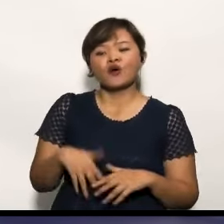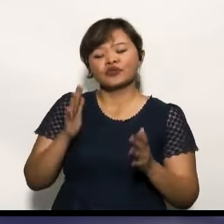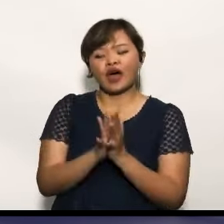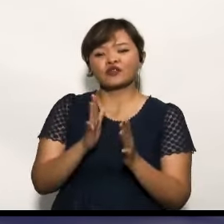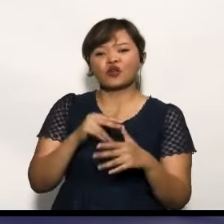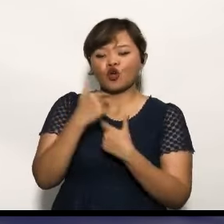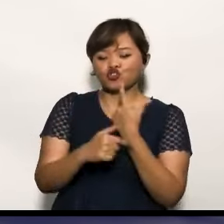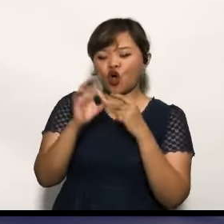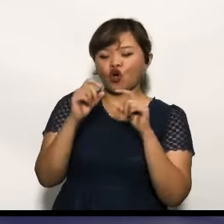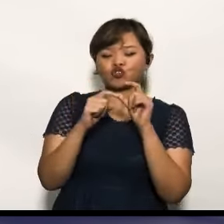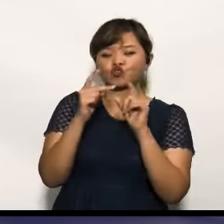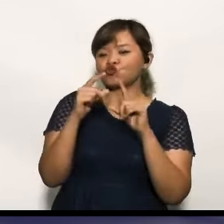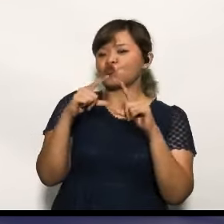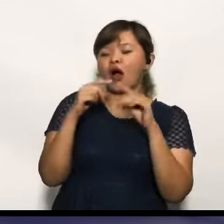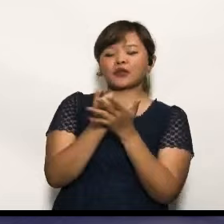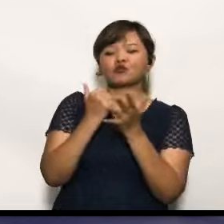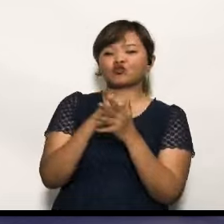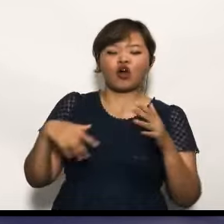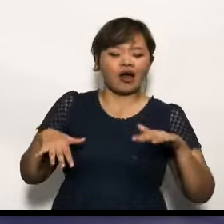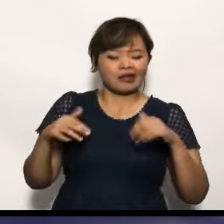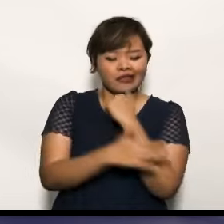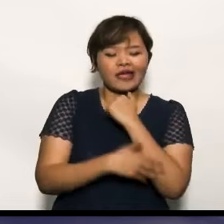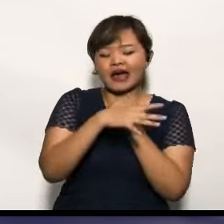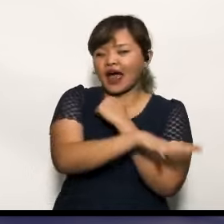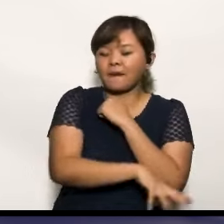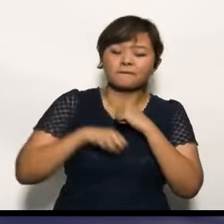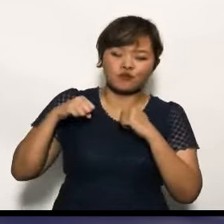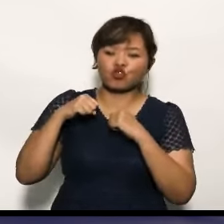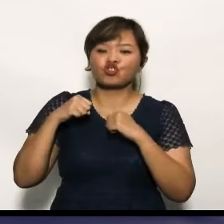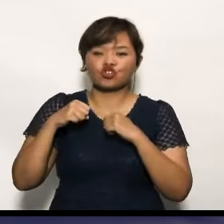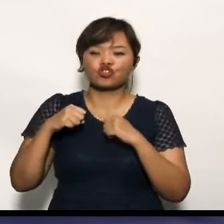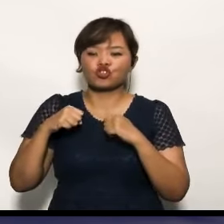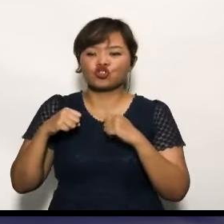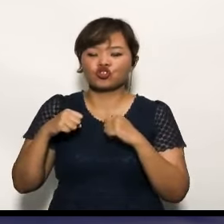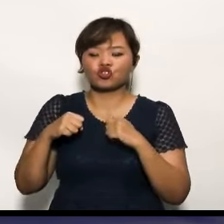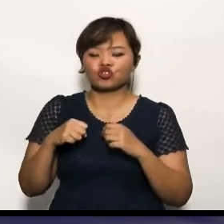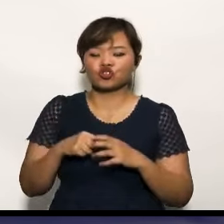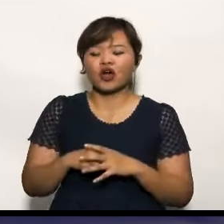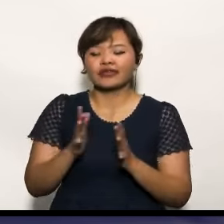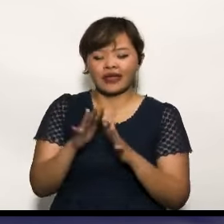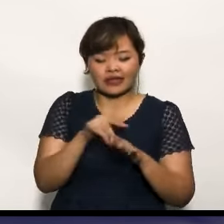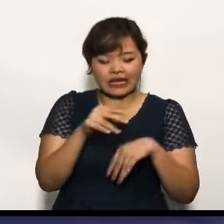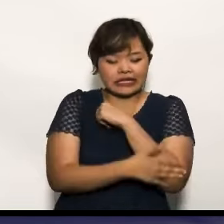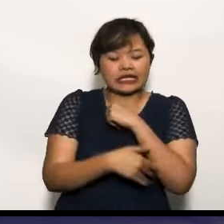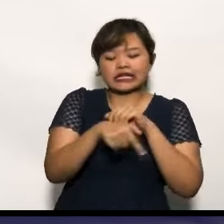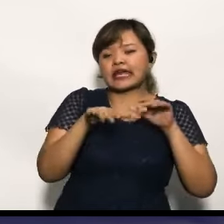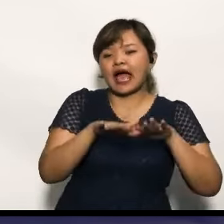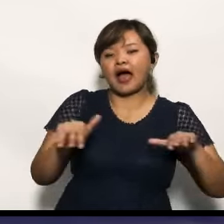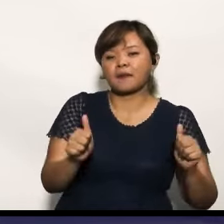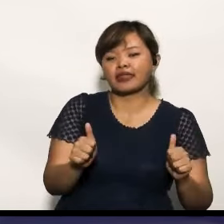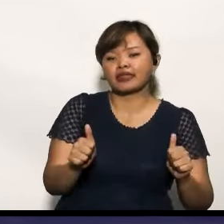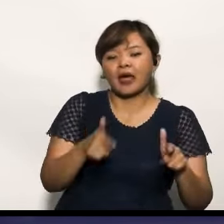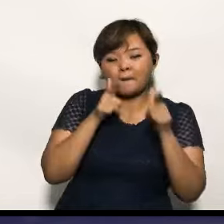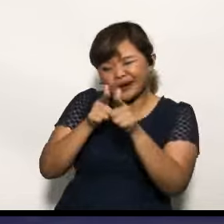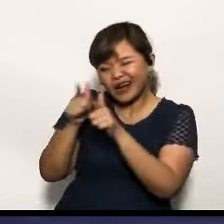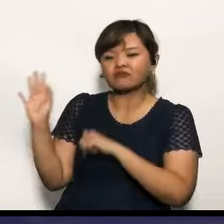demikian Yosua merebut seluruh negeri itu dengan segala yang difirmankan Tuhan kepada Musa, lalu amanlah negeri itu berhenti